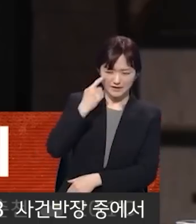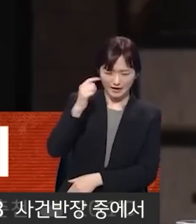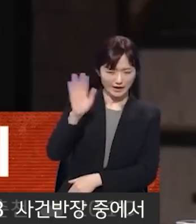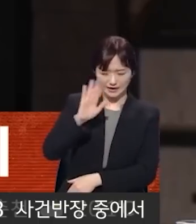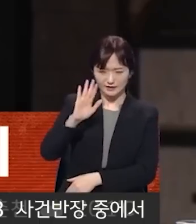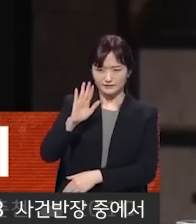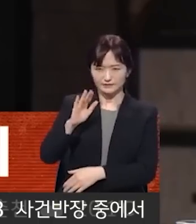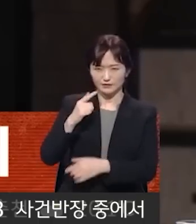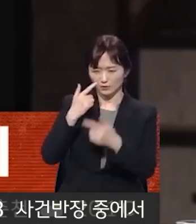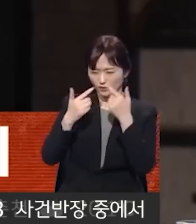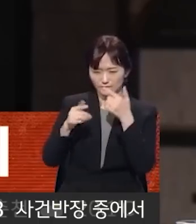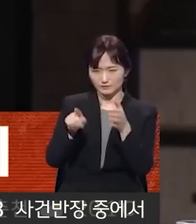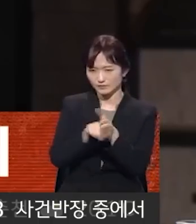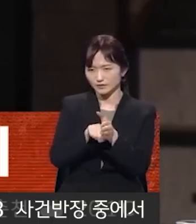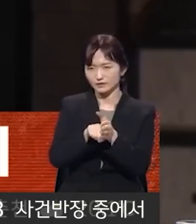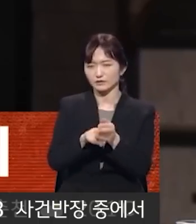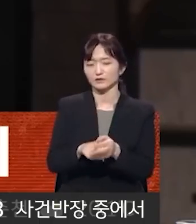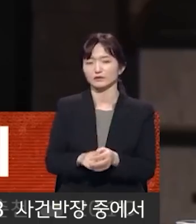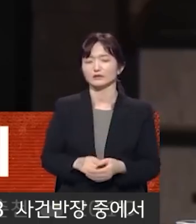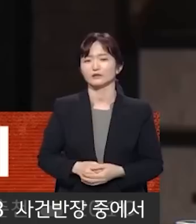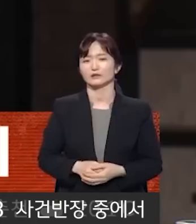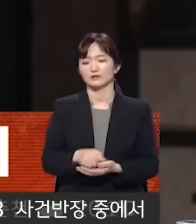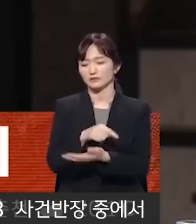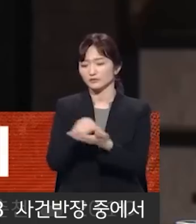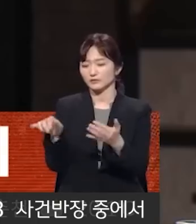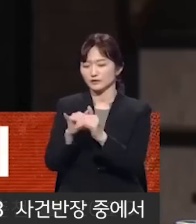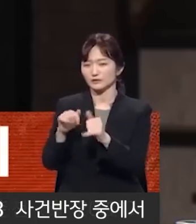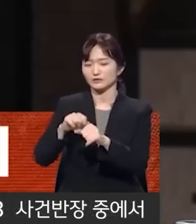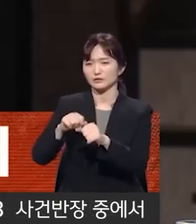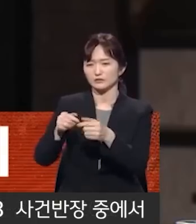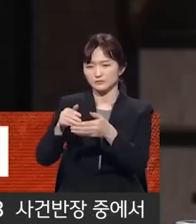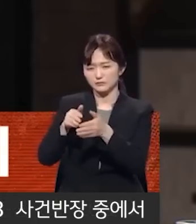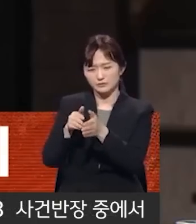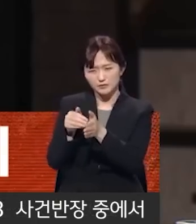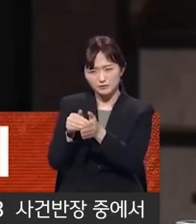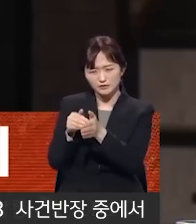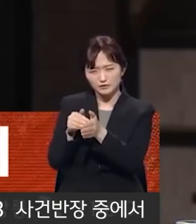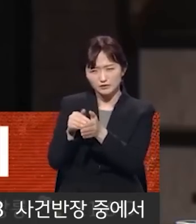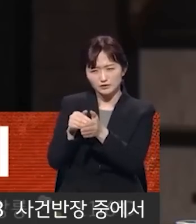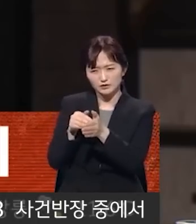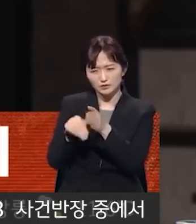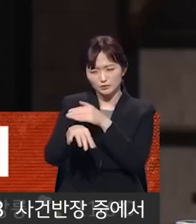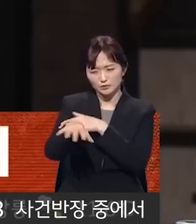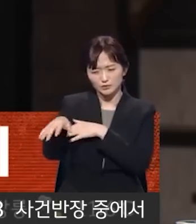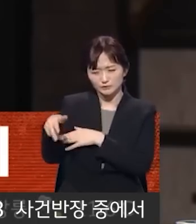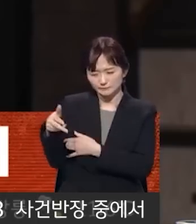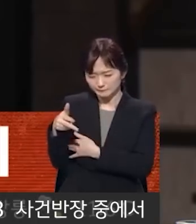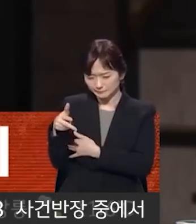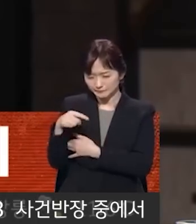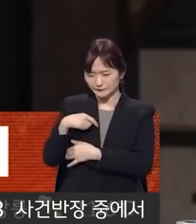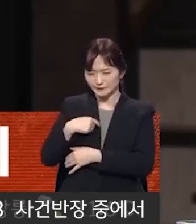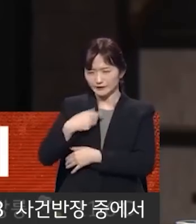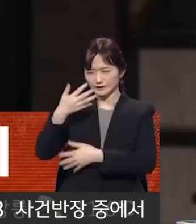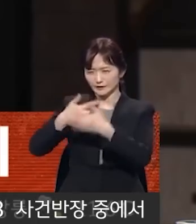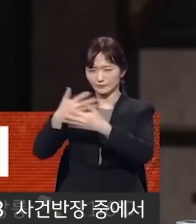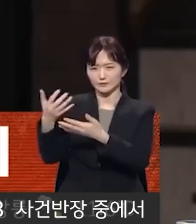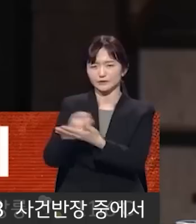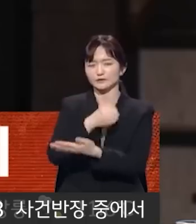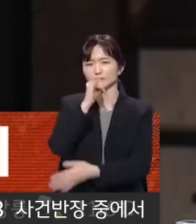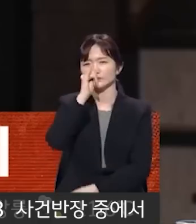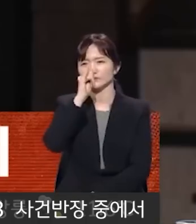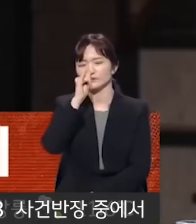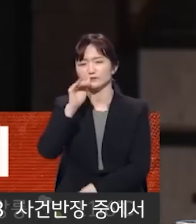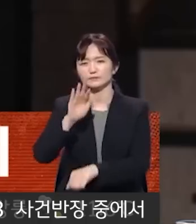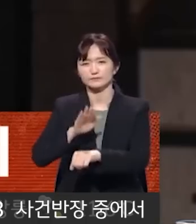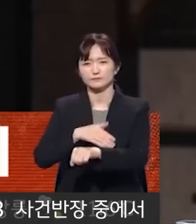성공하게 된다면 그 많은 피해자들의 은밀한 부분을 갖다 불법 촬영한 그것을 자기가 소유를 할 수 있다라고 하는 이런